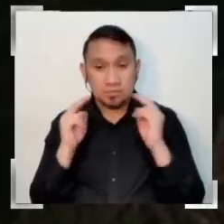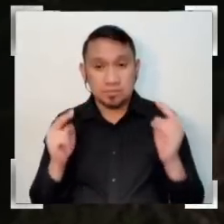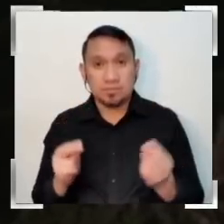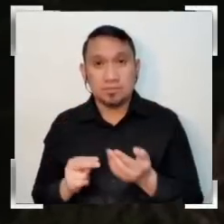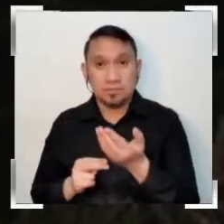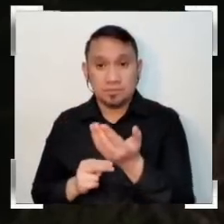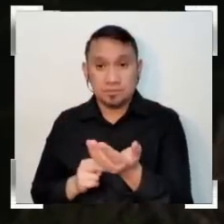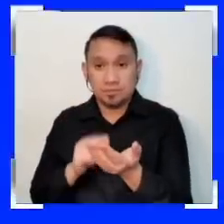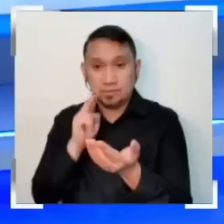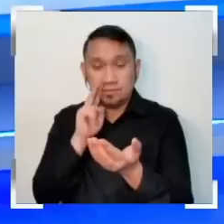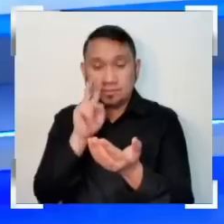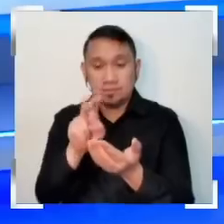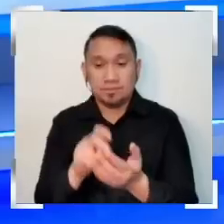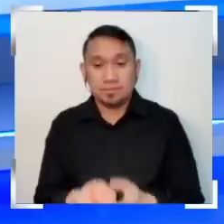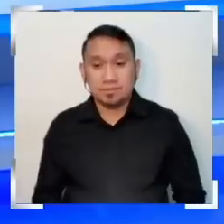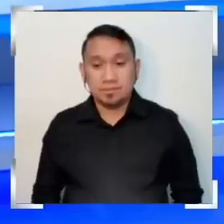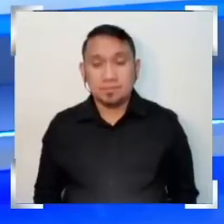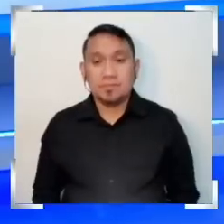saksi.